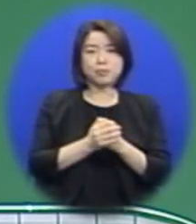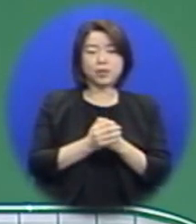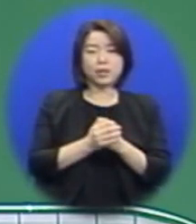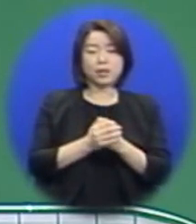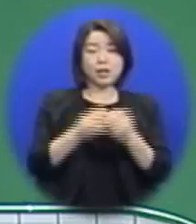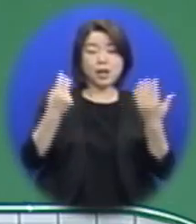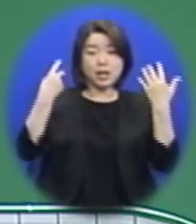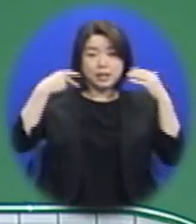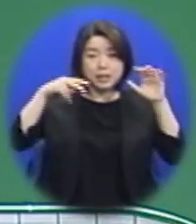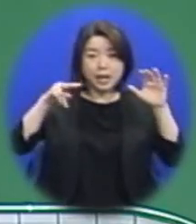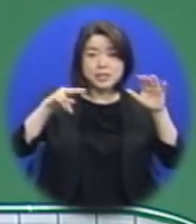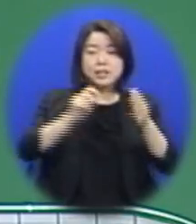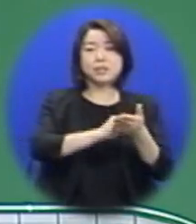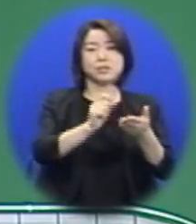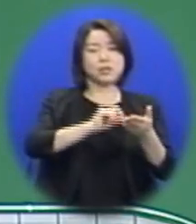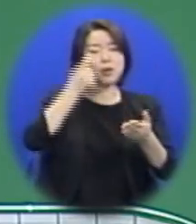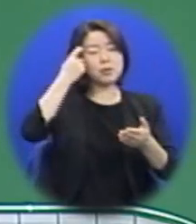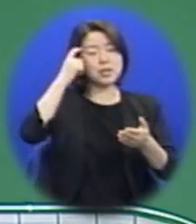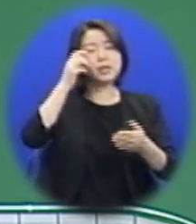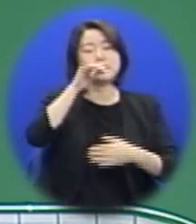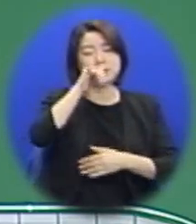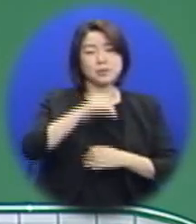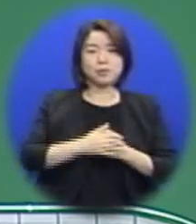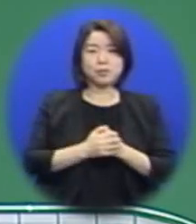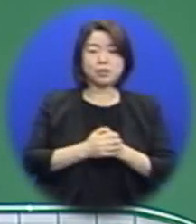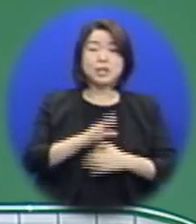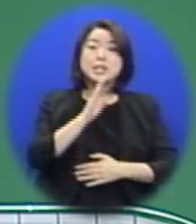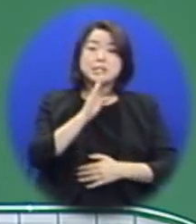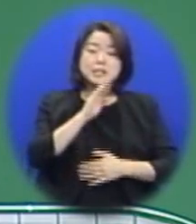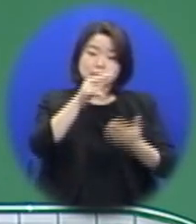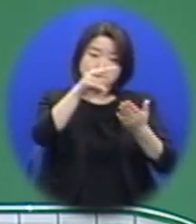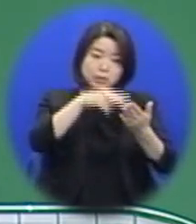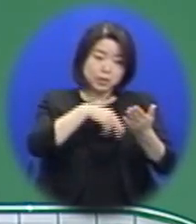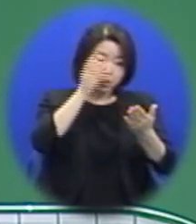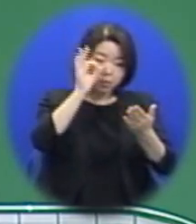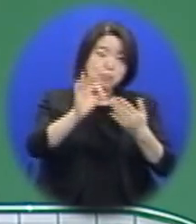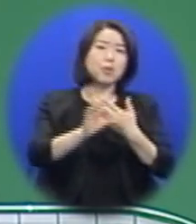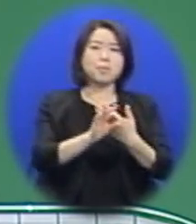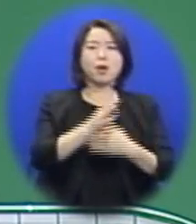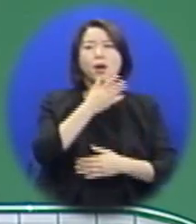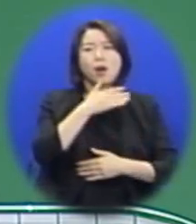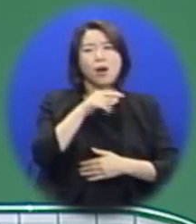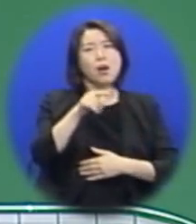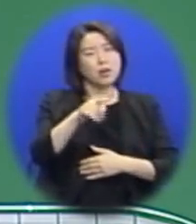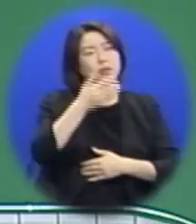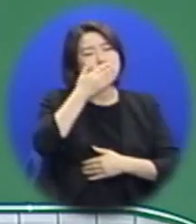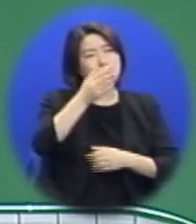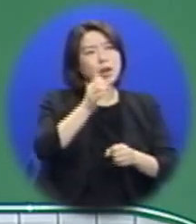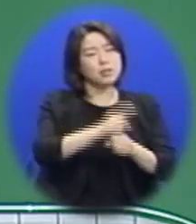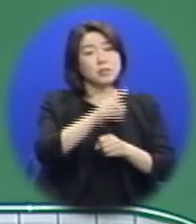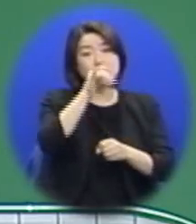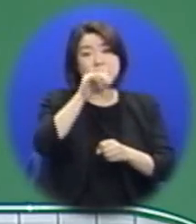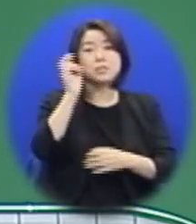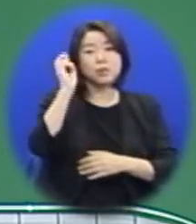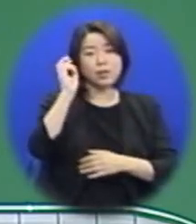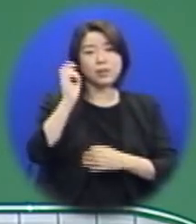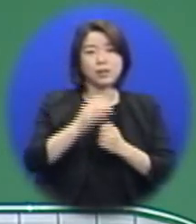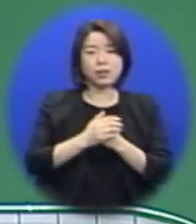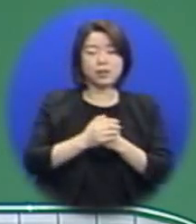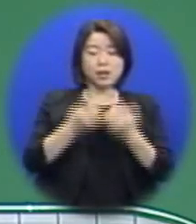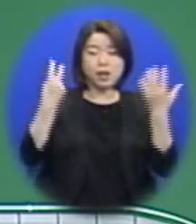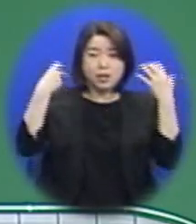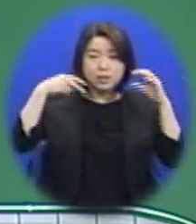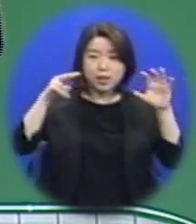다니엘이 썼다고 추측을 합니다. 실제로 읽어보면 아, 그럴 가능성도 있어 보입니다.